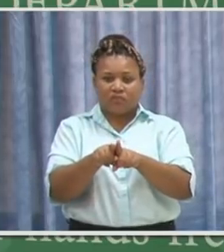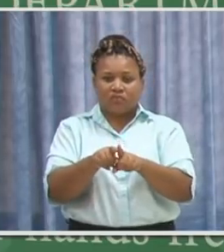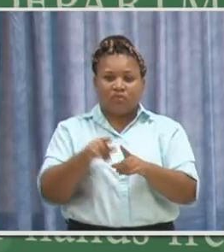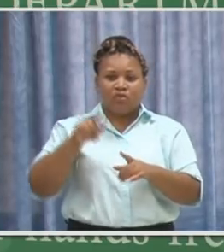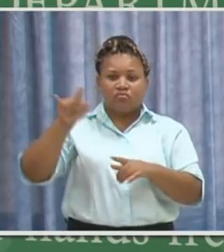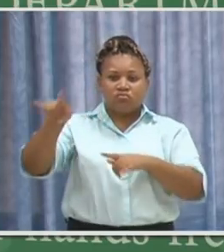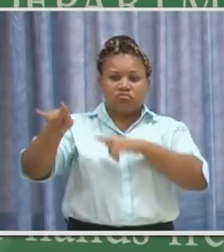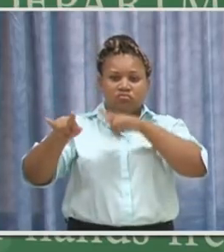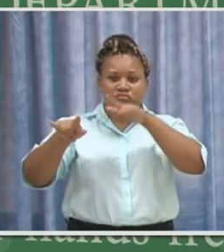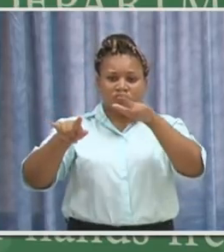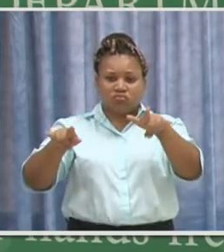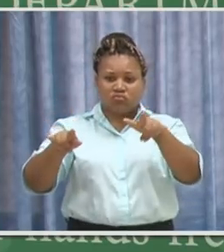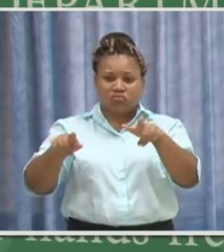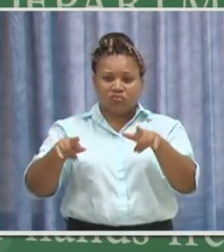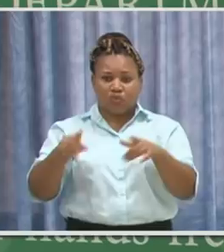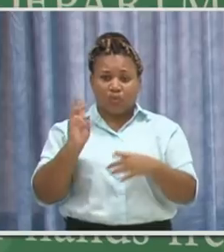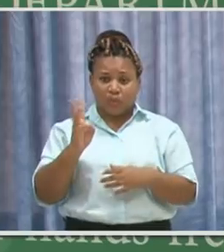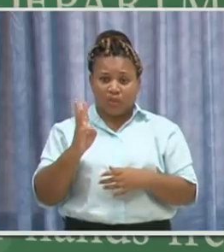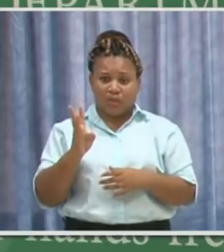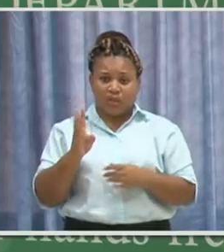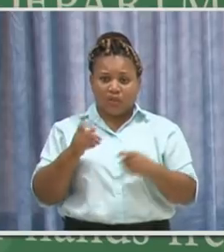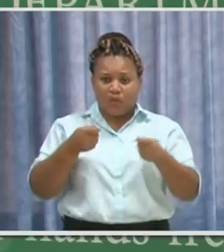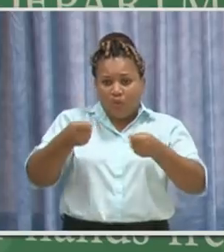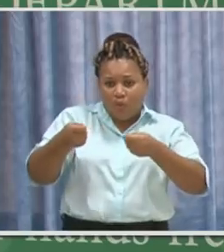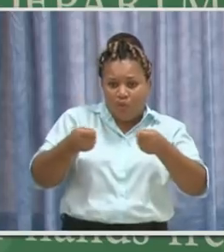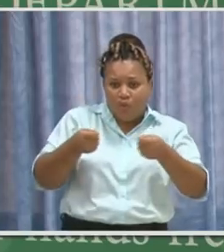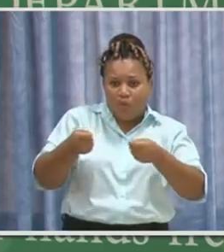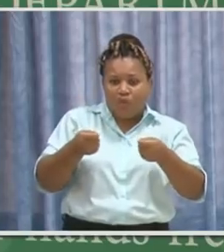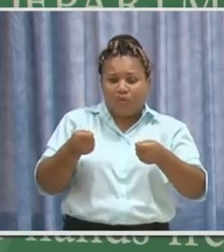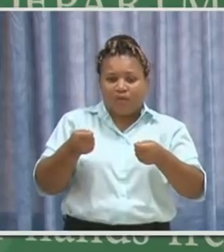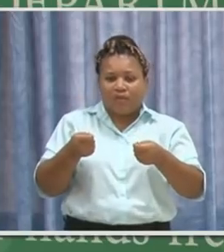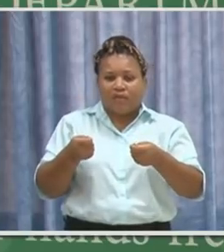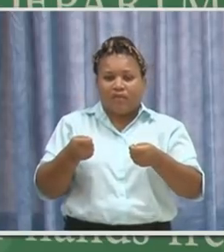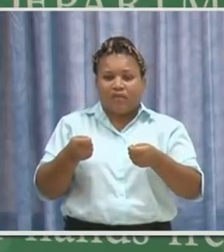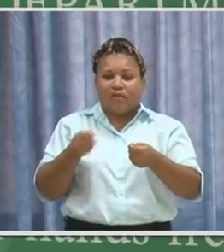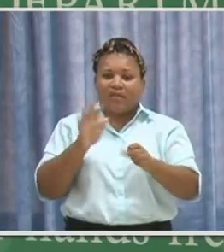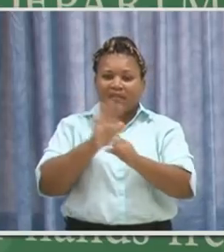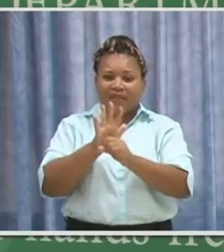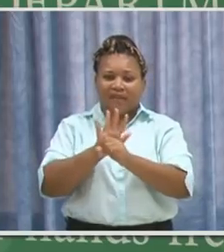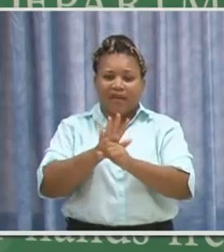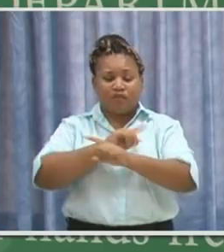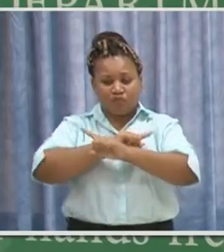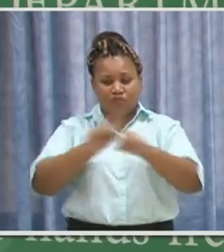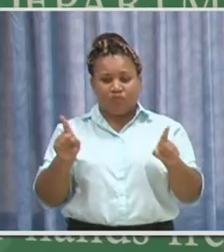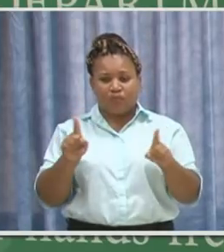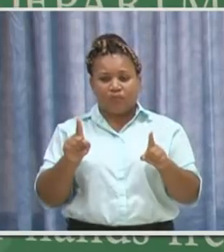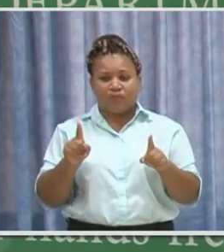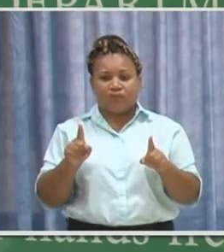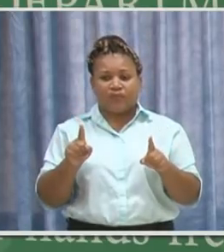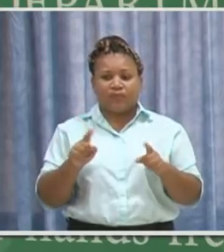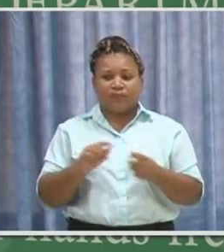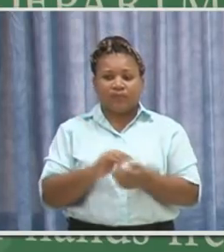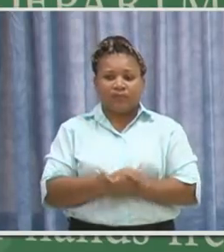très contrôlée, très modérée. Voilà, c'était mon adresse aux questions,